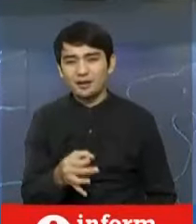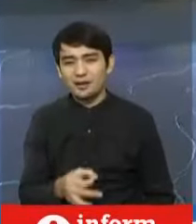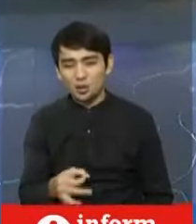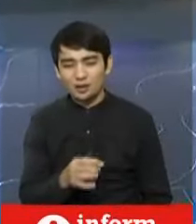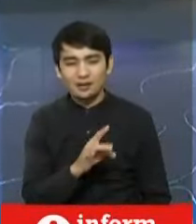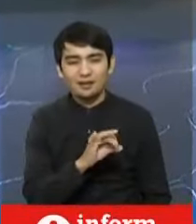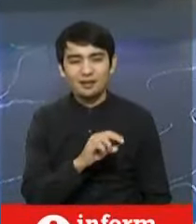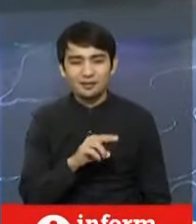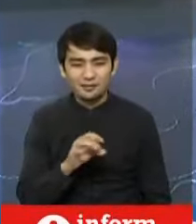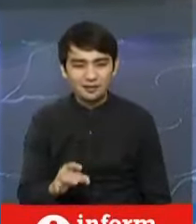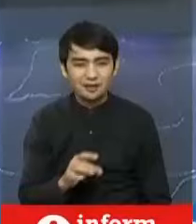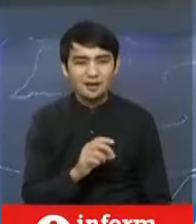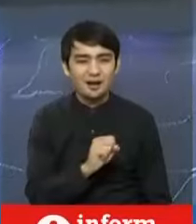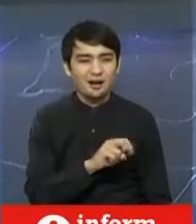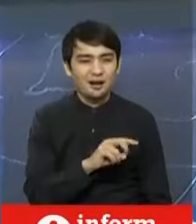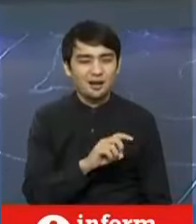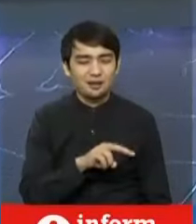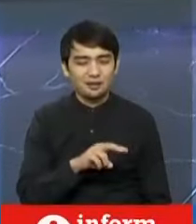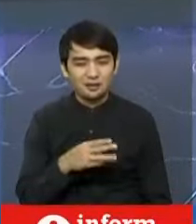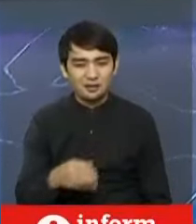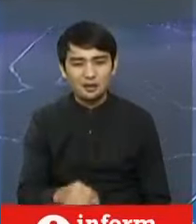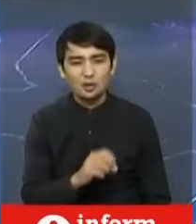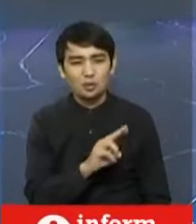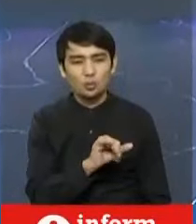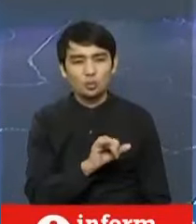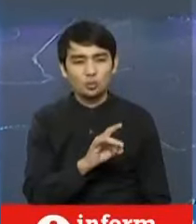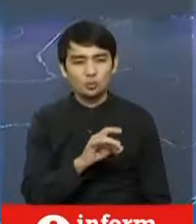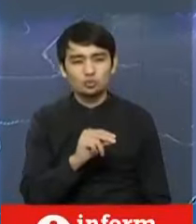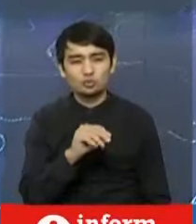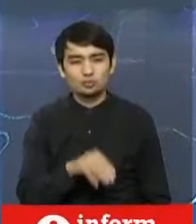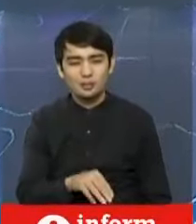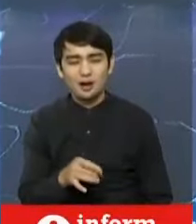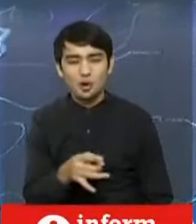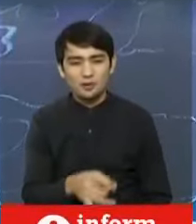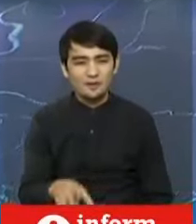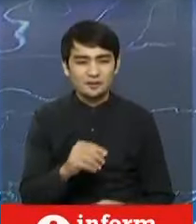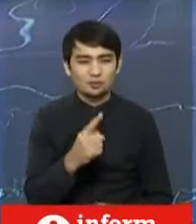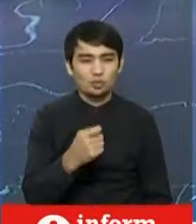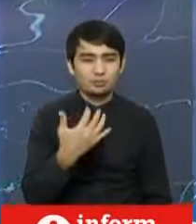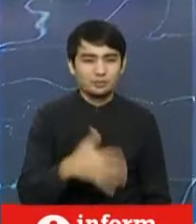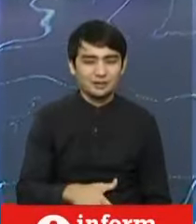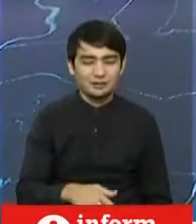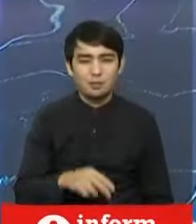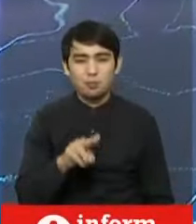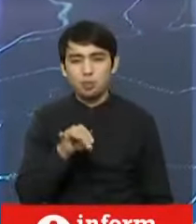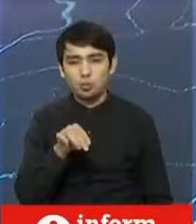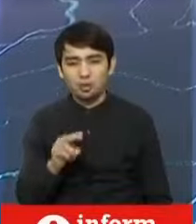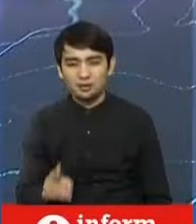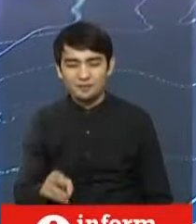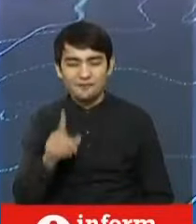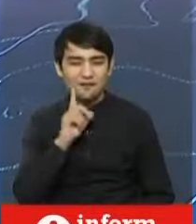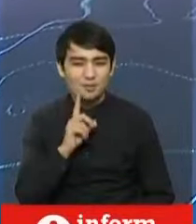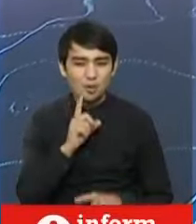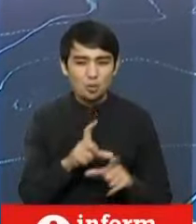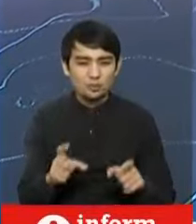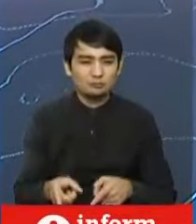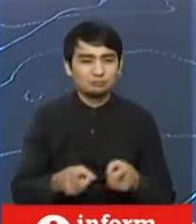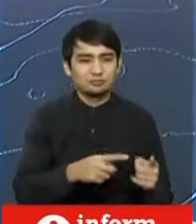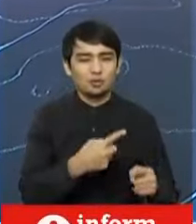Риддер, Алтай и Курчумские районы. На случай эвакуации людей подготовили более 150 пунктов временного размещения с